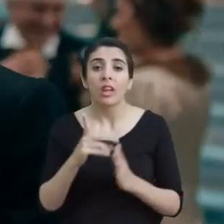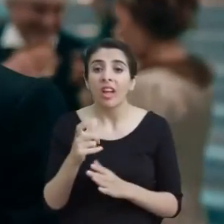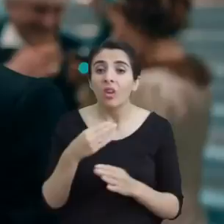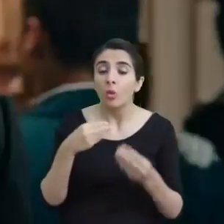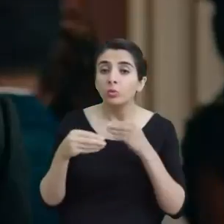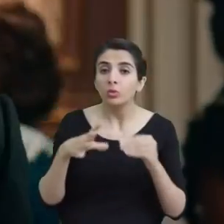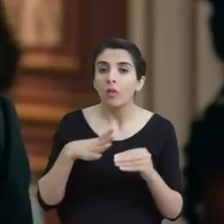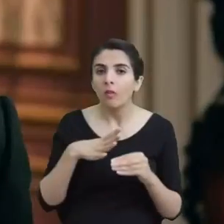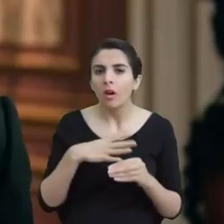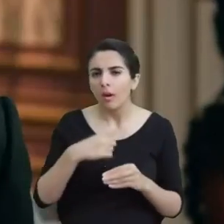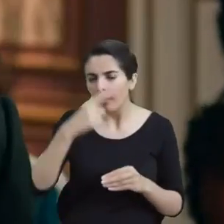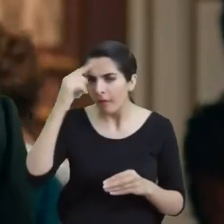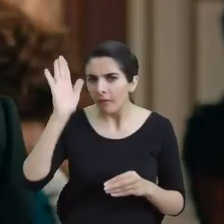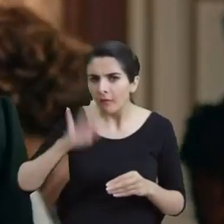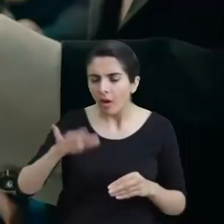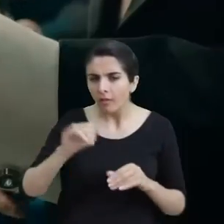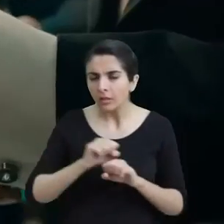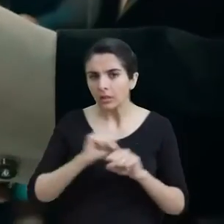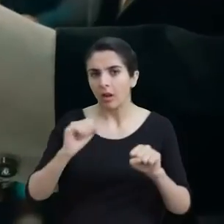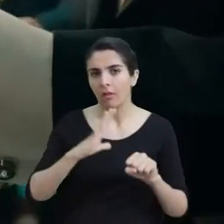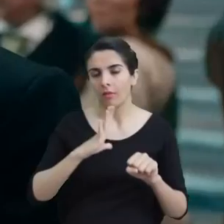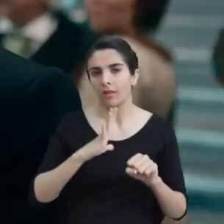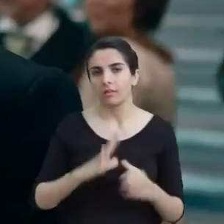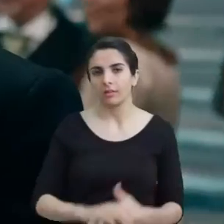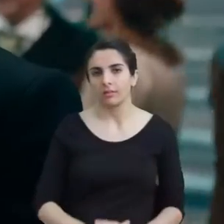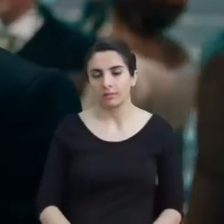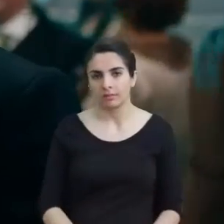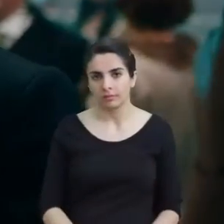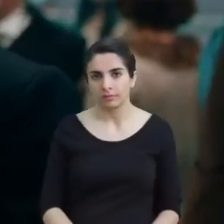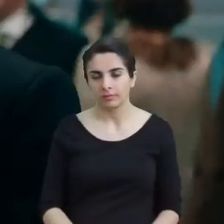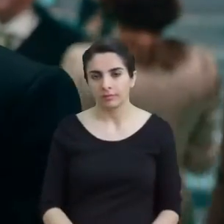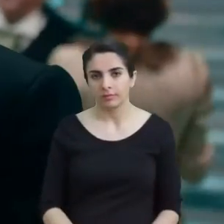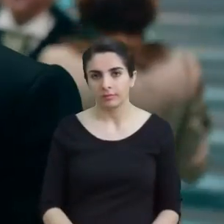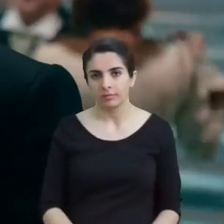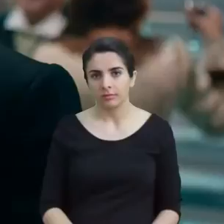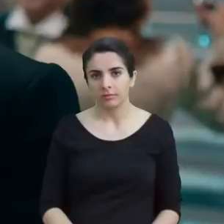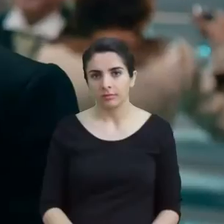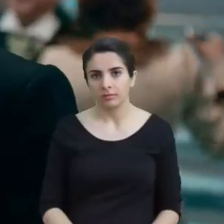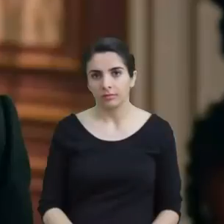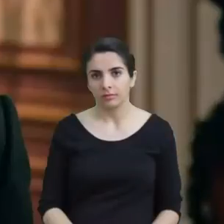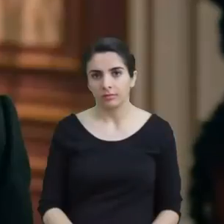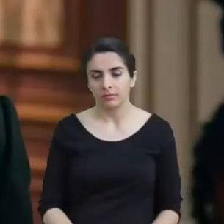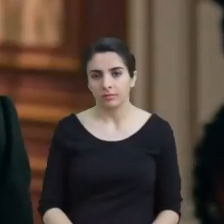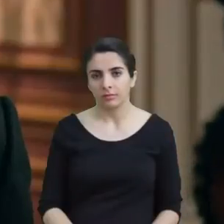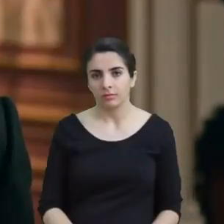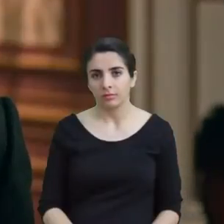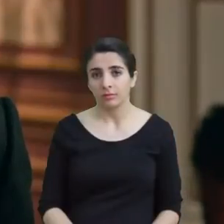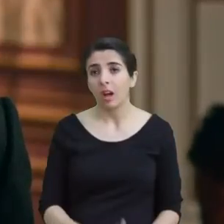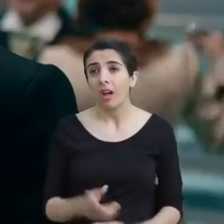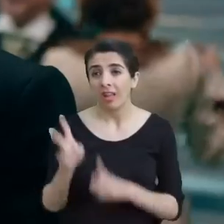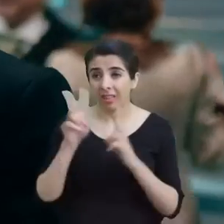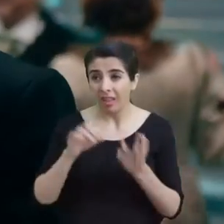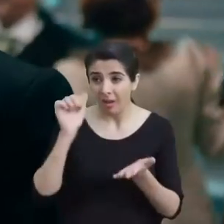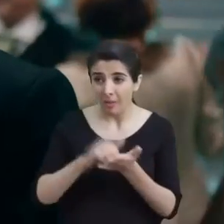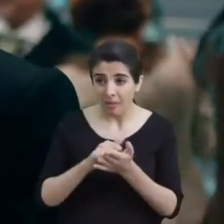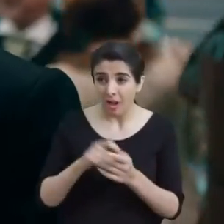Mermisi ise sert. Seri üretim bahsine